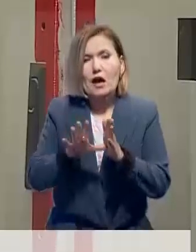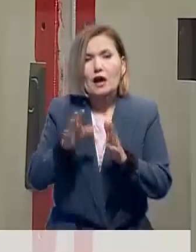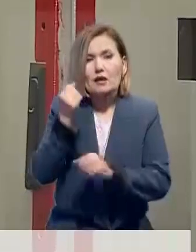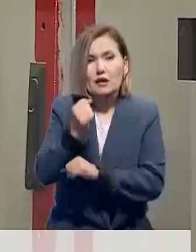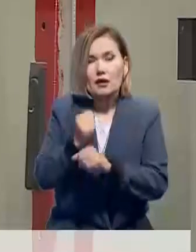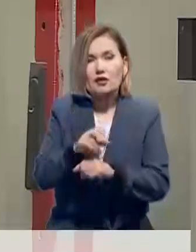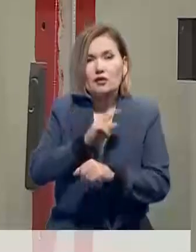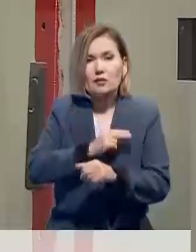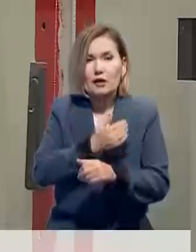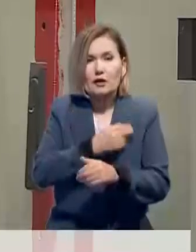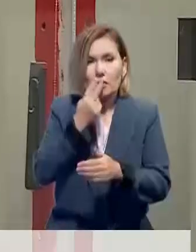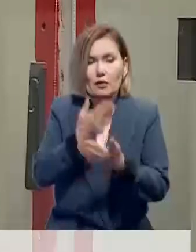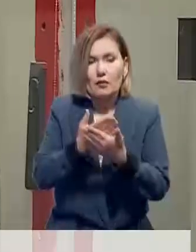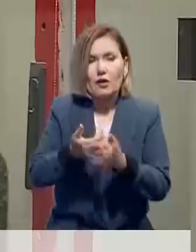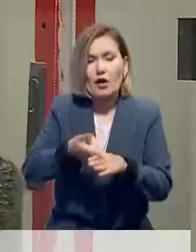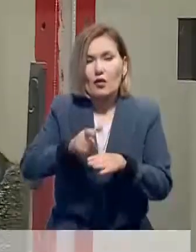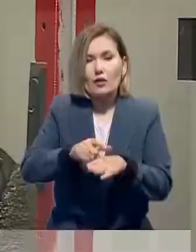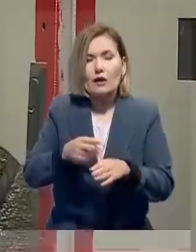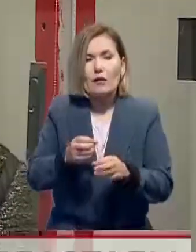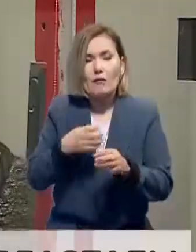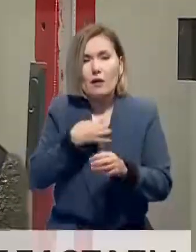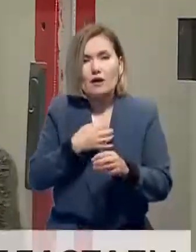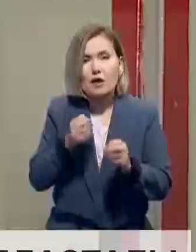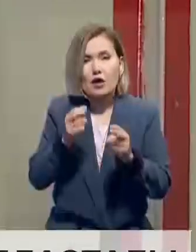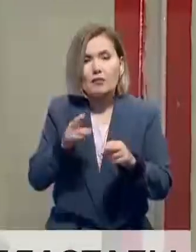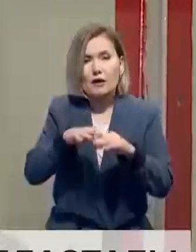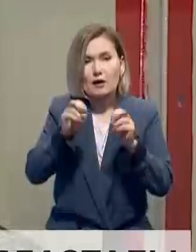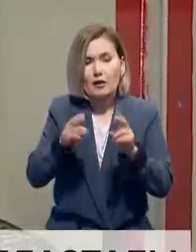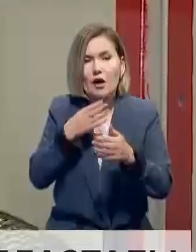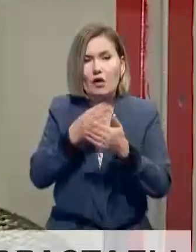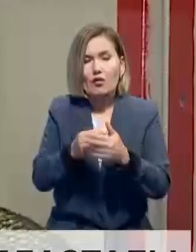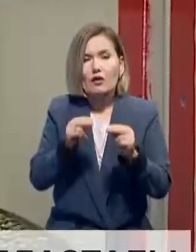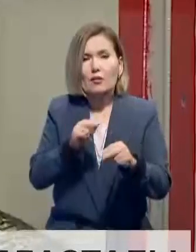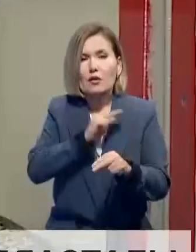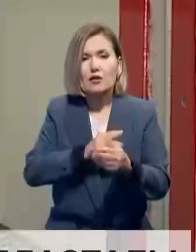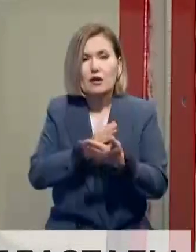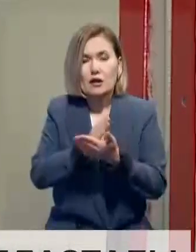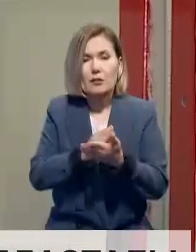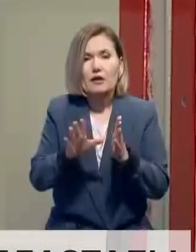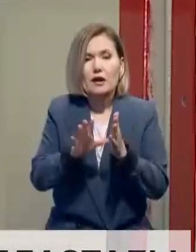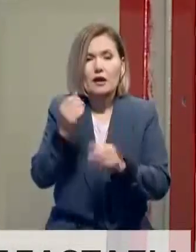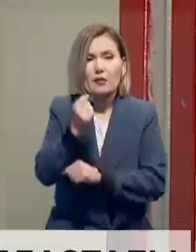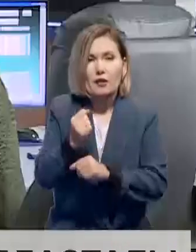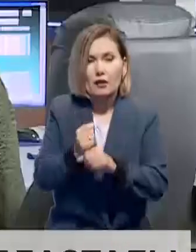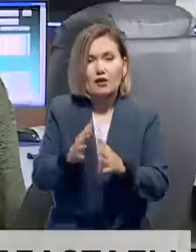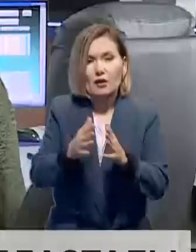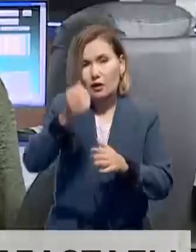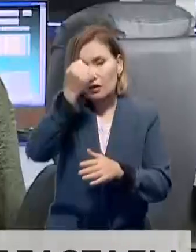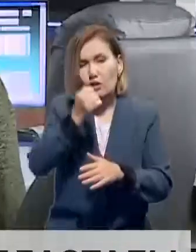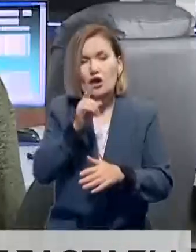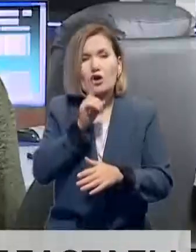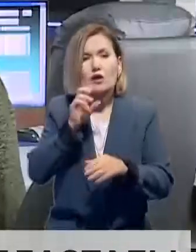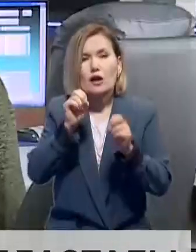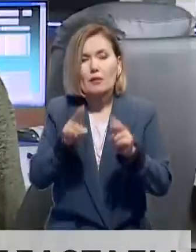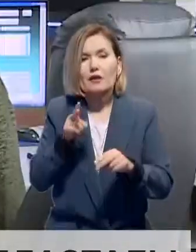жұмысын көрсеткім келді. Бұл маңызды әрі қауіпті мамандық. Соған қарамастан, өз жұмысын адалдықпен істеп жүрген әріптестеріме ризамын. Жас маман